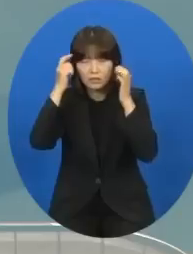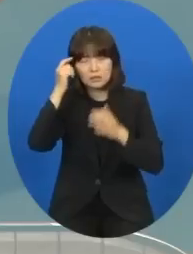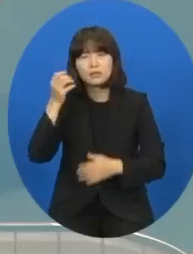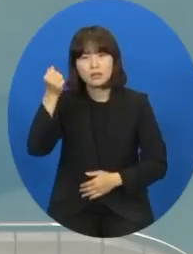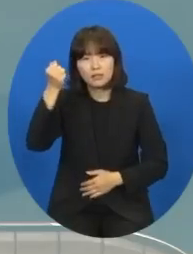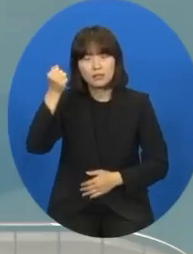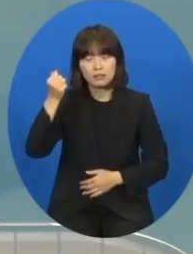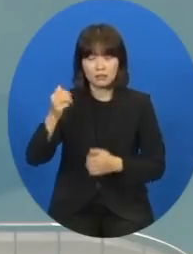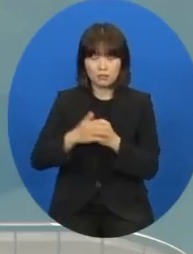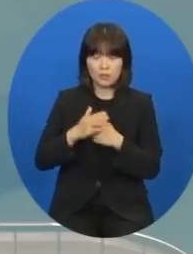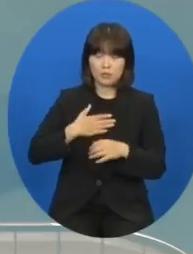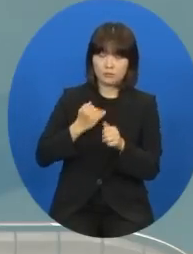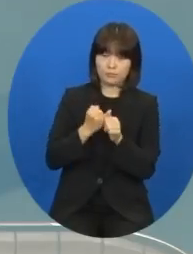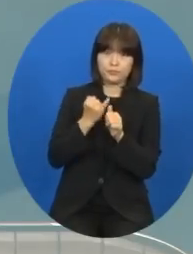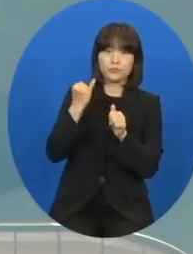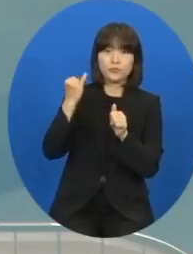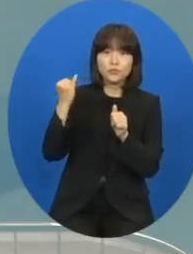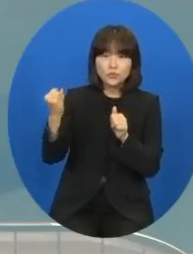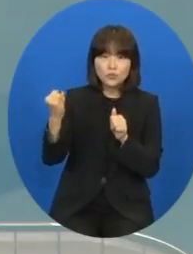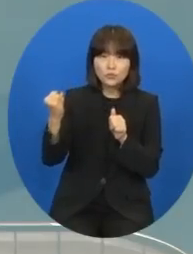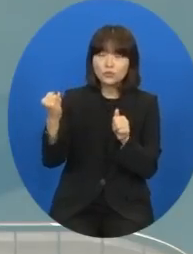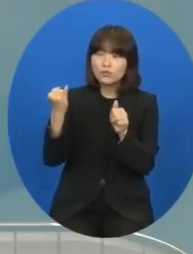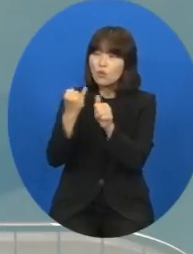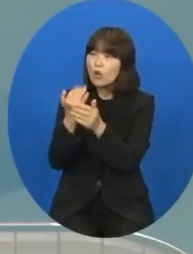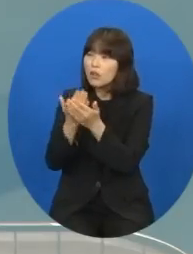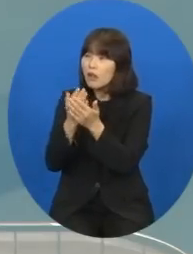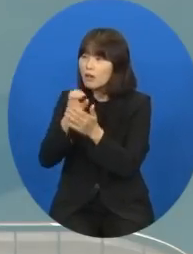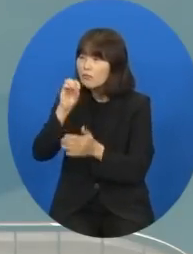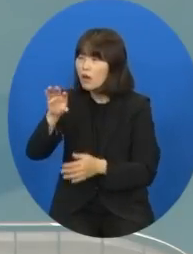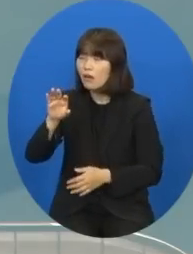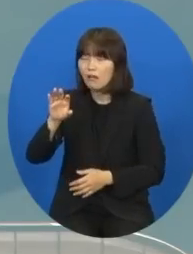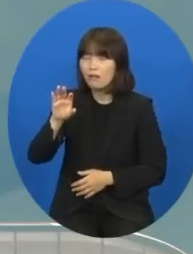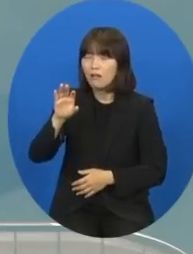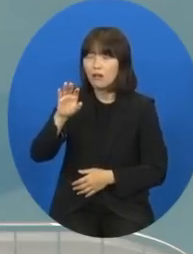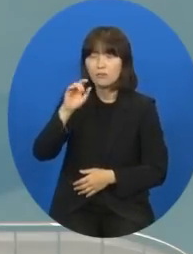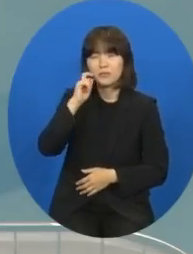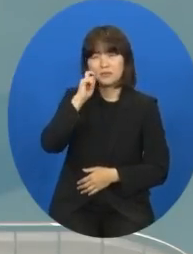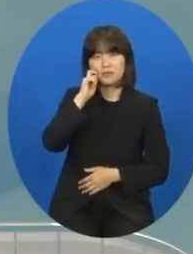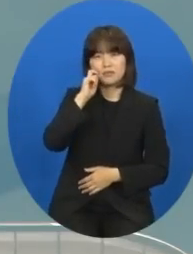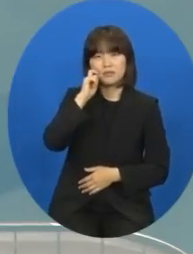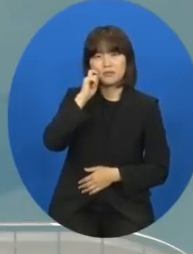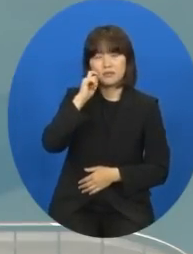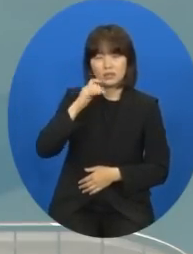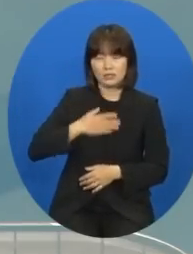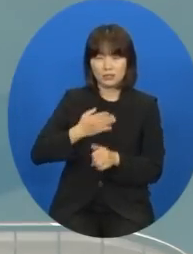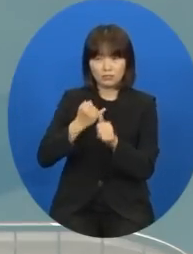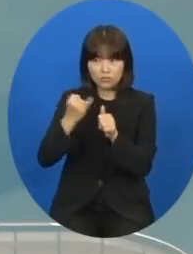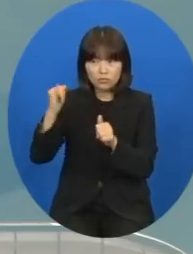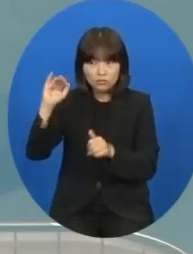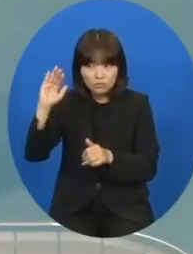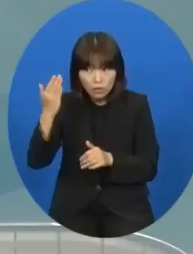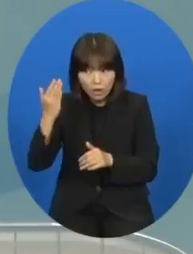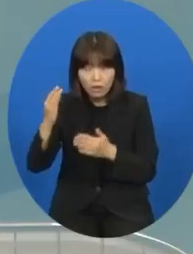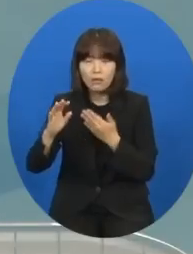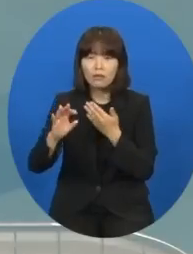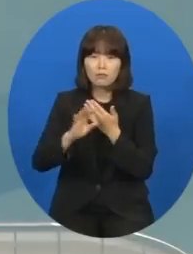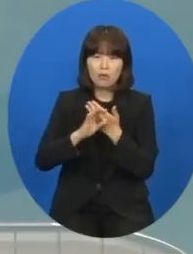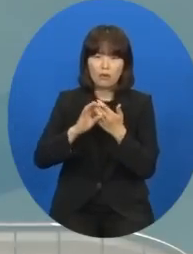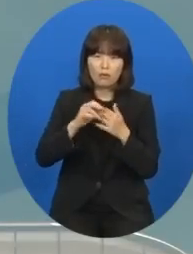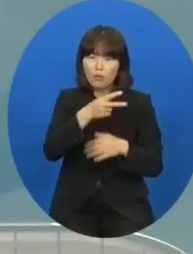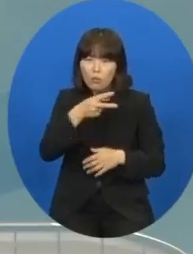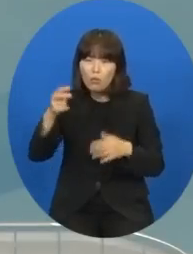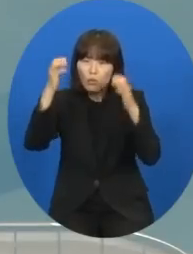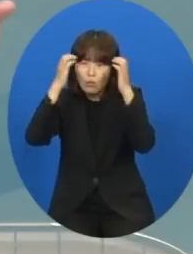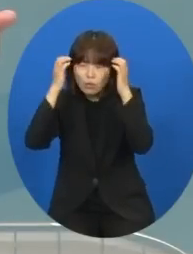제 아내에게 프로포즈를 못했어요. 제 아내가 되는 것은 고생하는